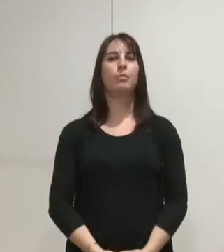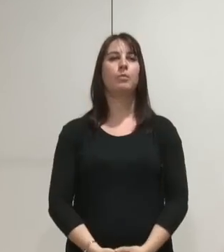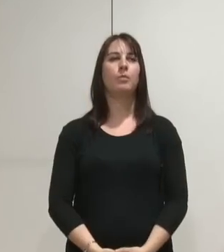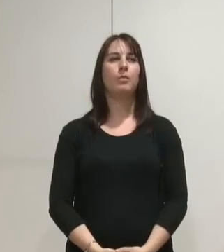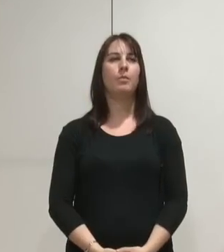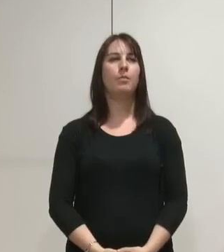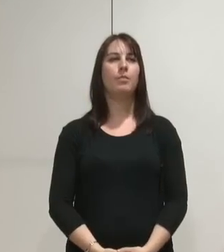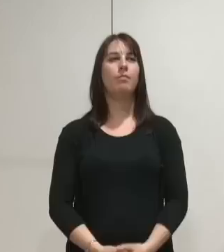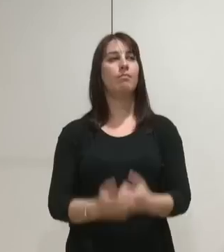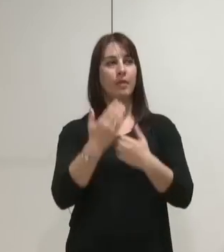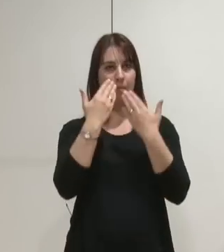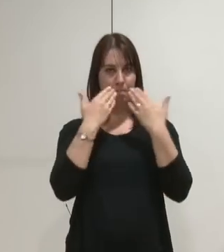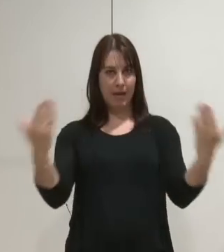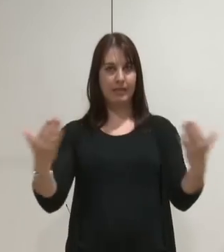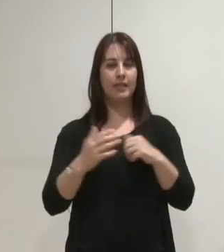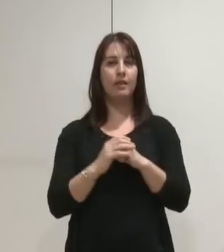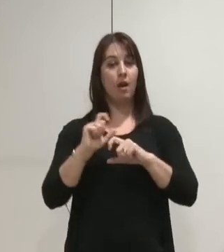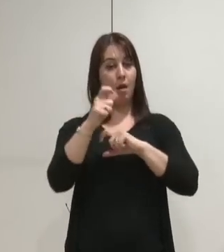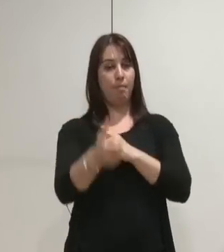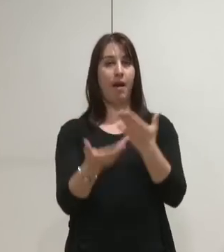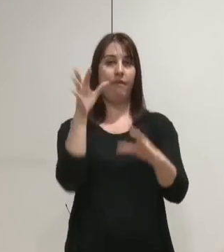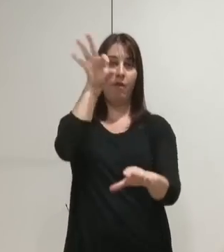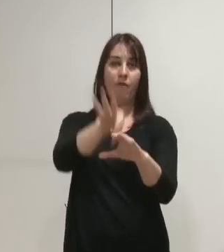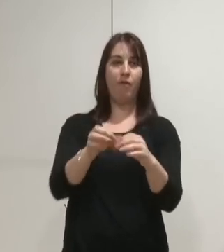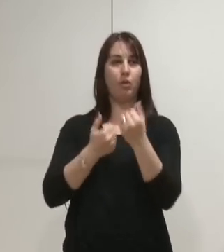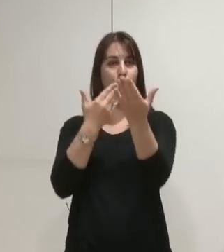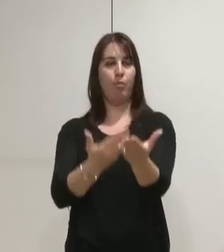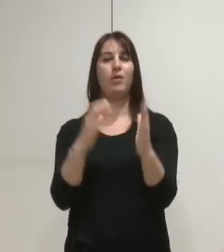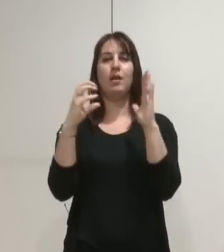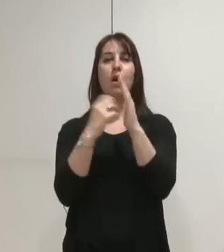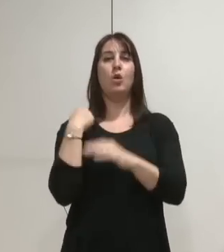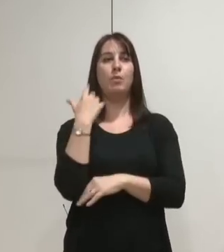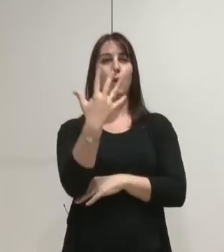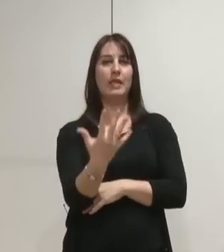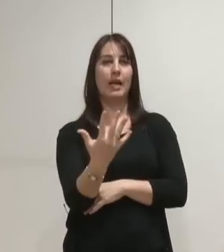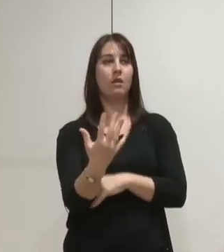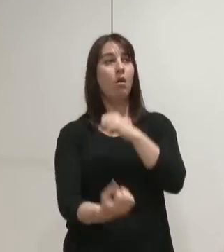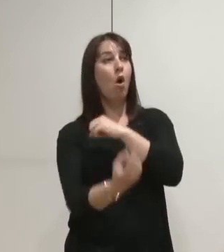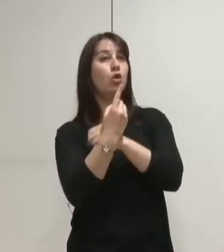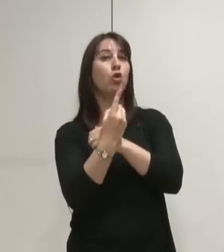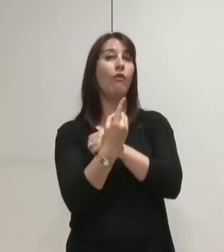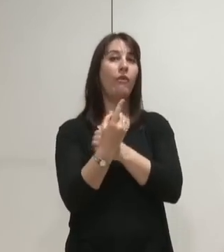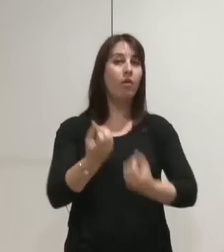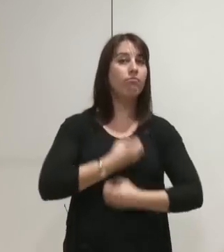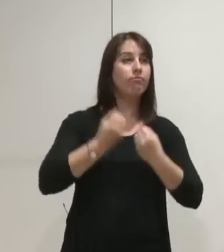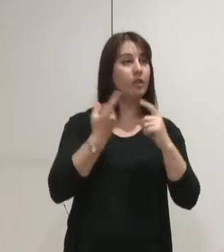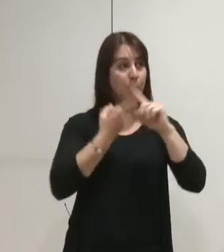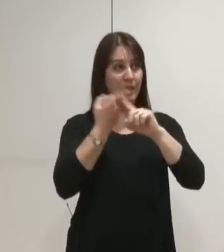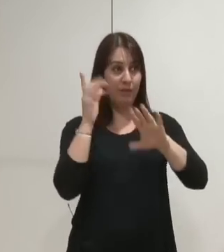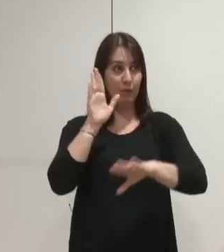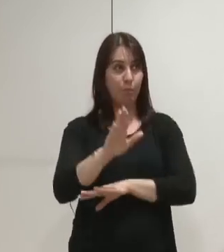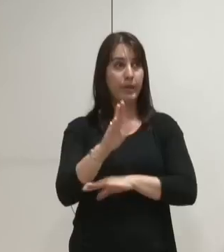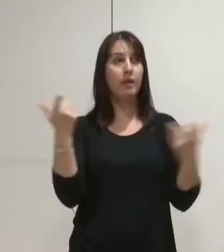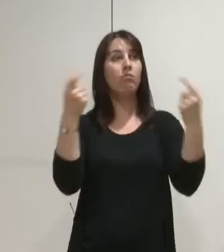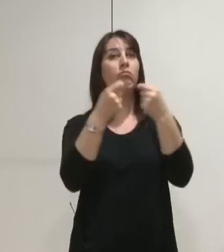adopté je vous remercie et je mets au voix la délibération numéro 5 sauf s'il y a une prise de parole spécifique que un